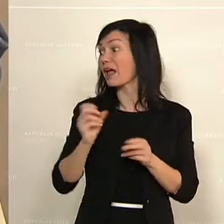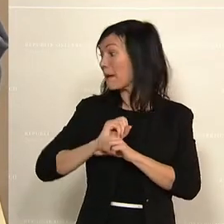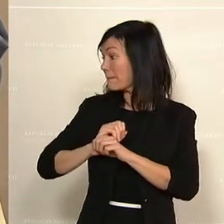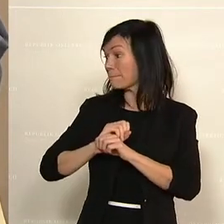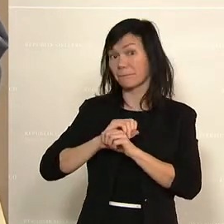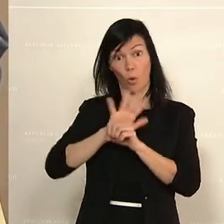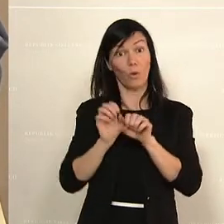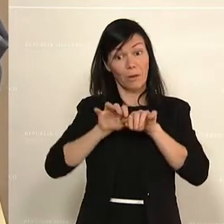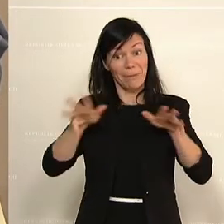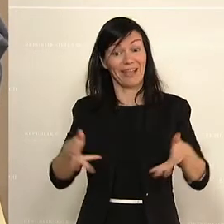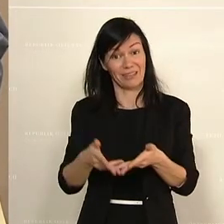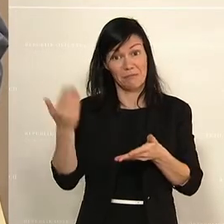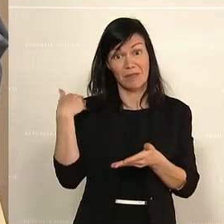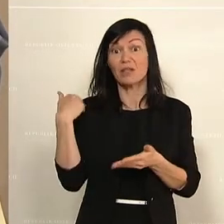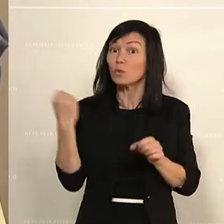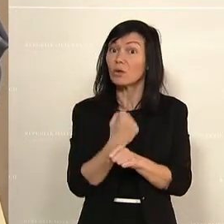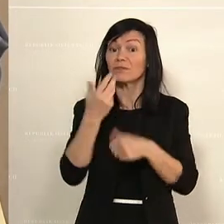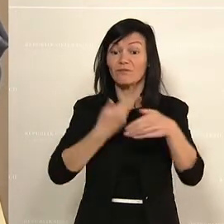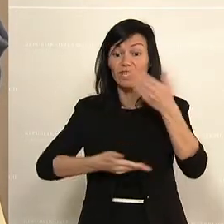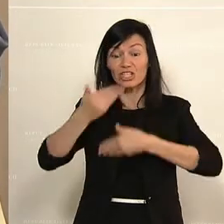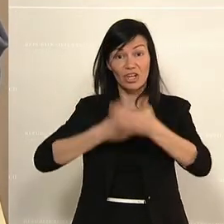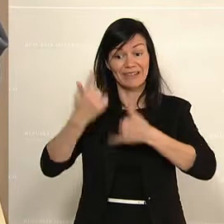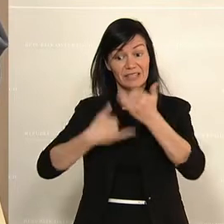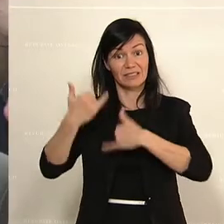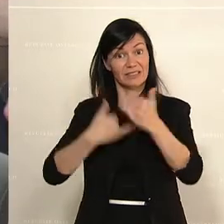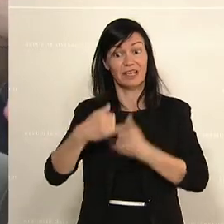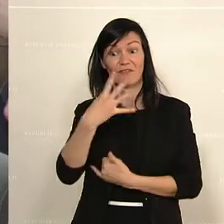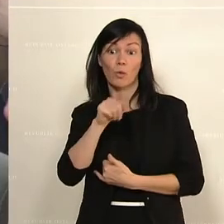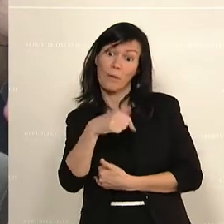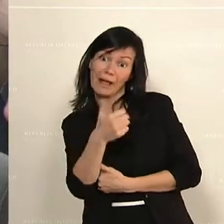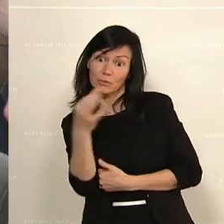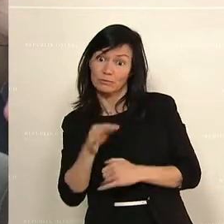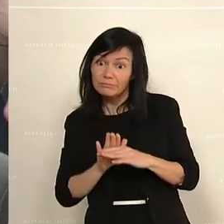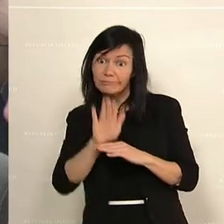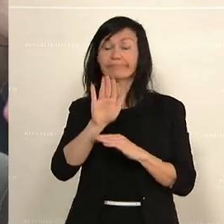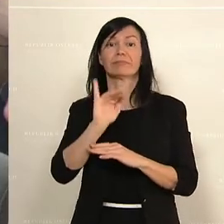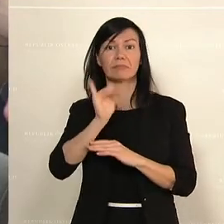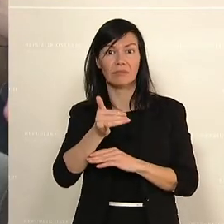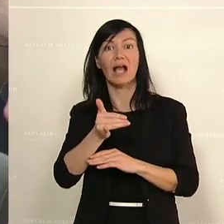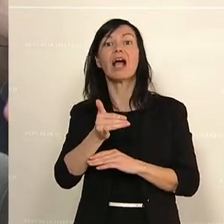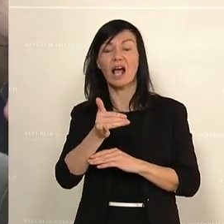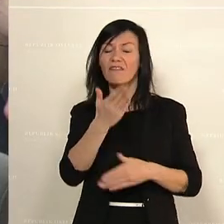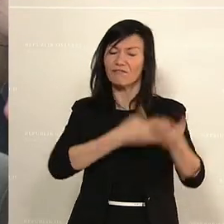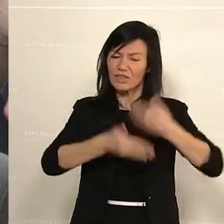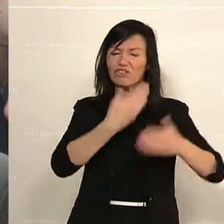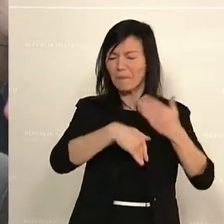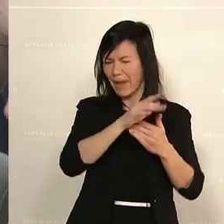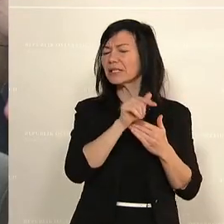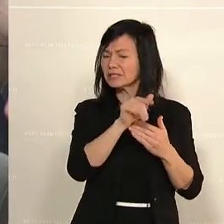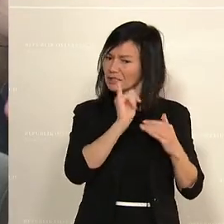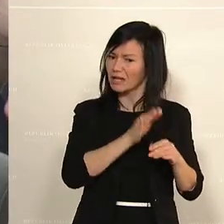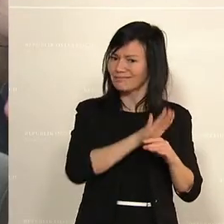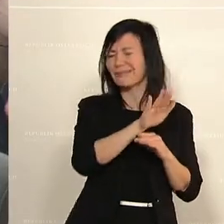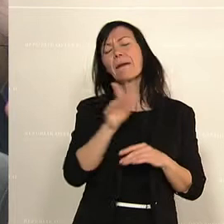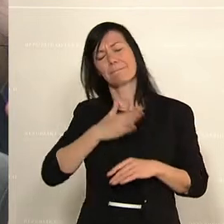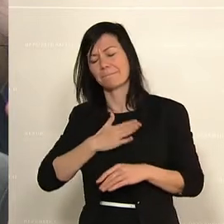4,3% ist die Wirtschaft gewachsen. Und es ist Gott sei Dank so, dass der Großteil der Wirtschaft, mit Ausnahme meiner Sparte, die natürlich aufgrund